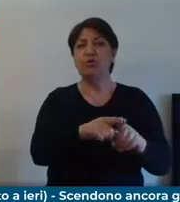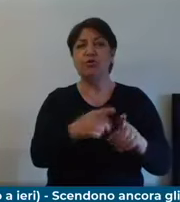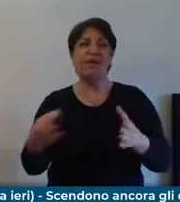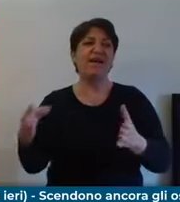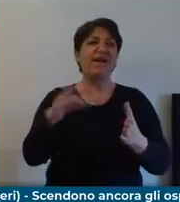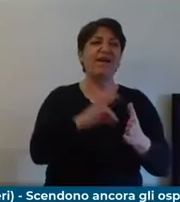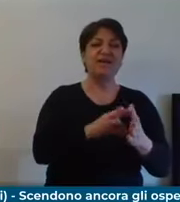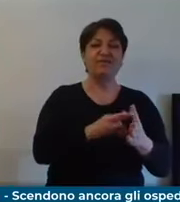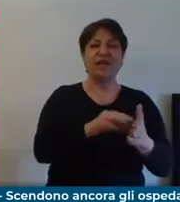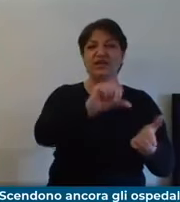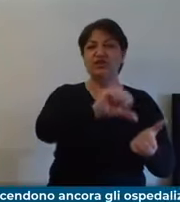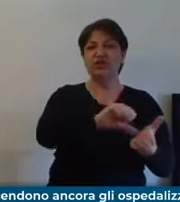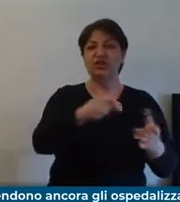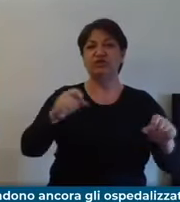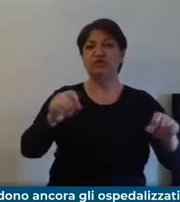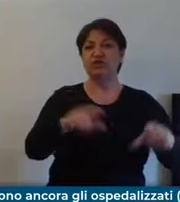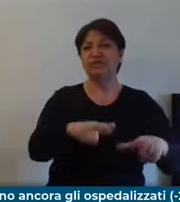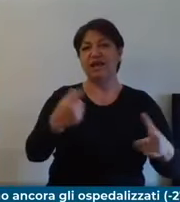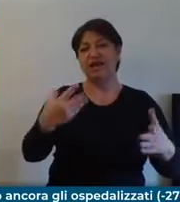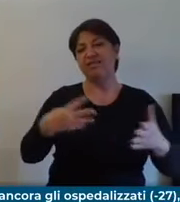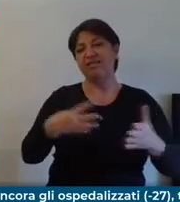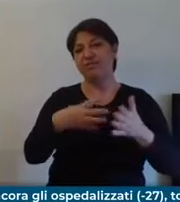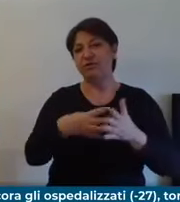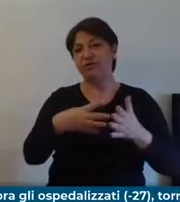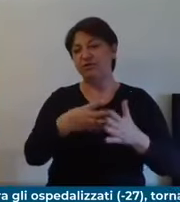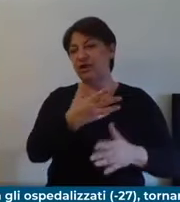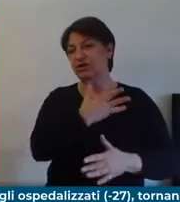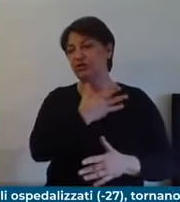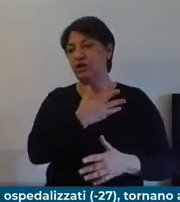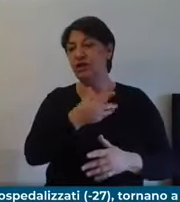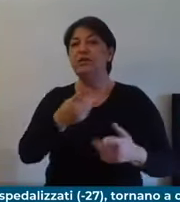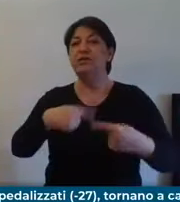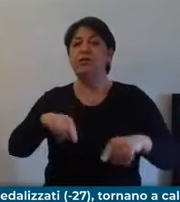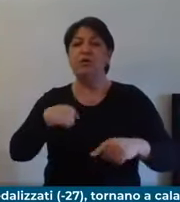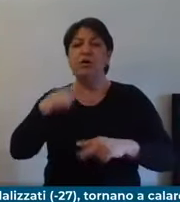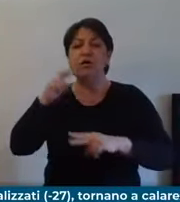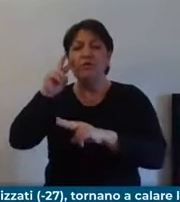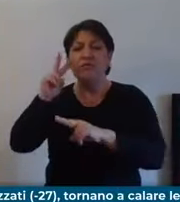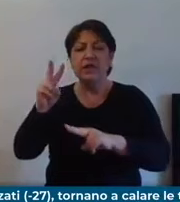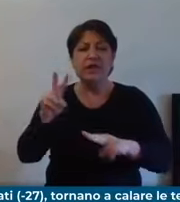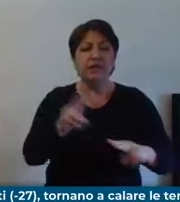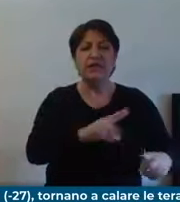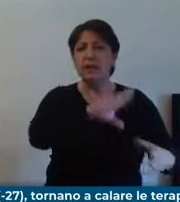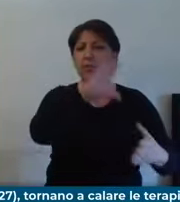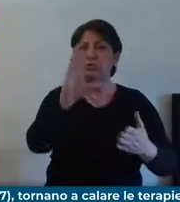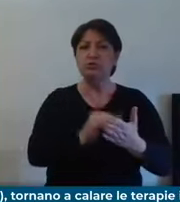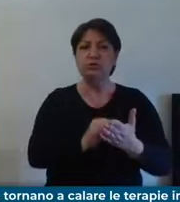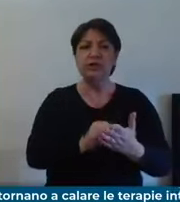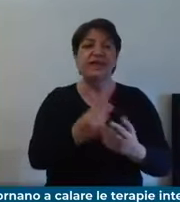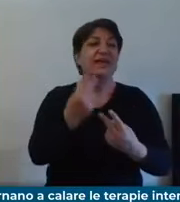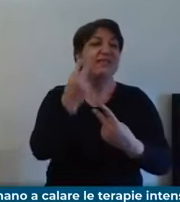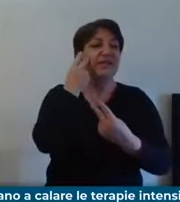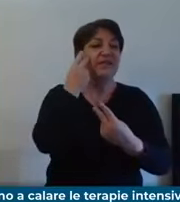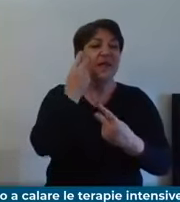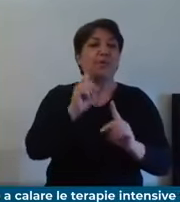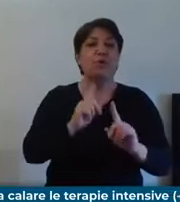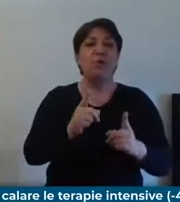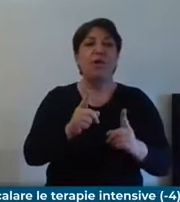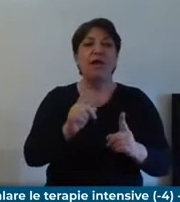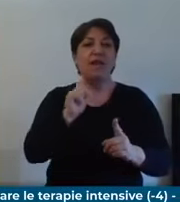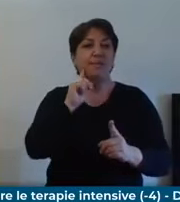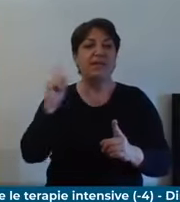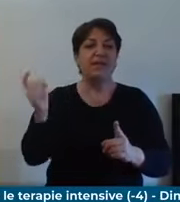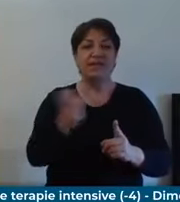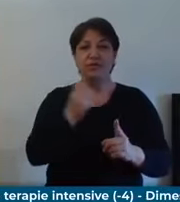delle due piste è migliore. A noi sembra opportuno avere una pista ciclabile all'interno di San Pier d'Arena che possa dare la possibilità anche